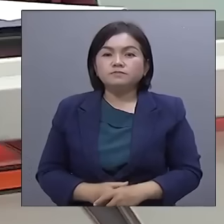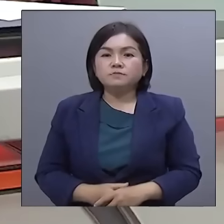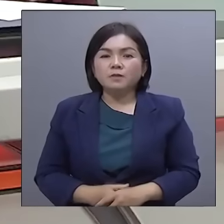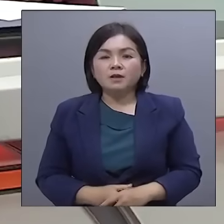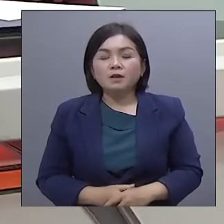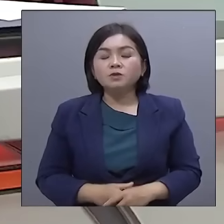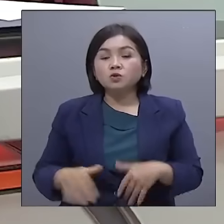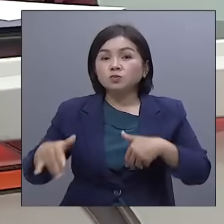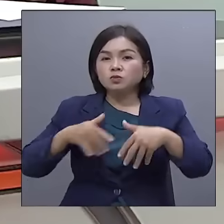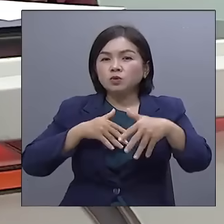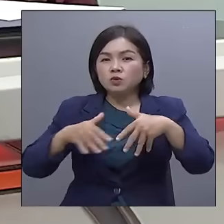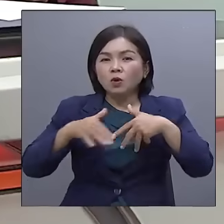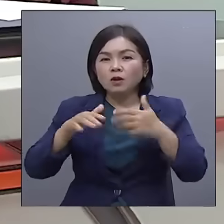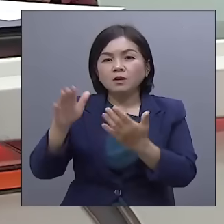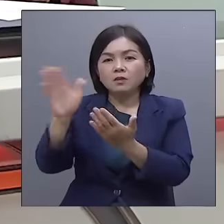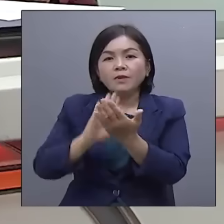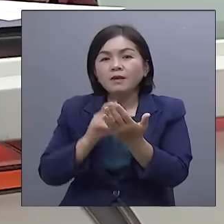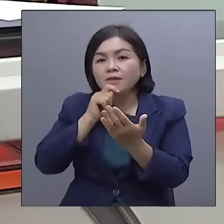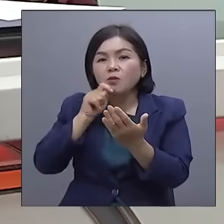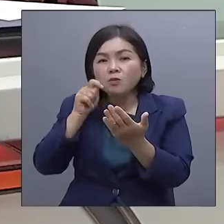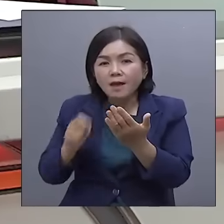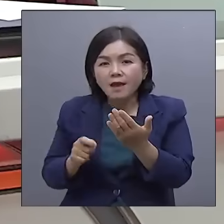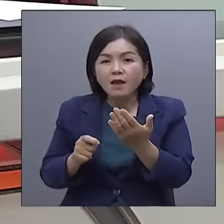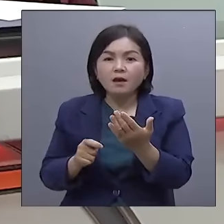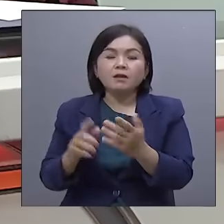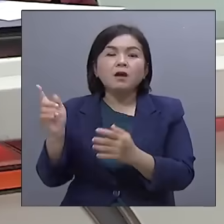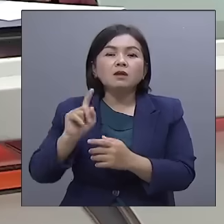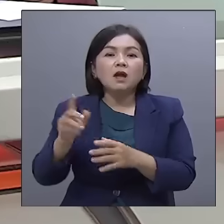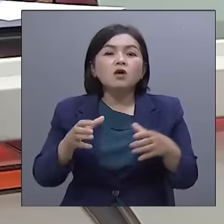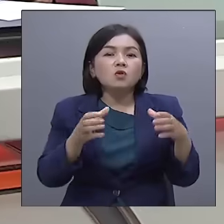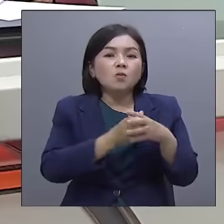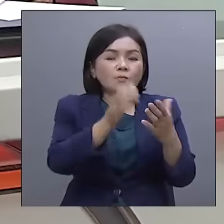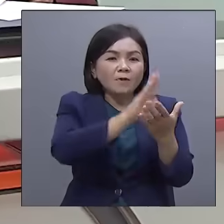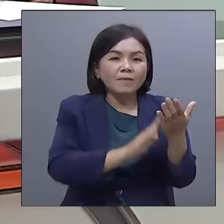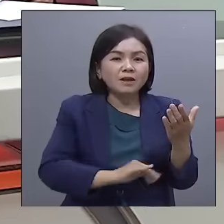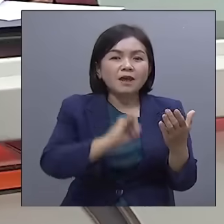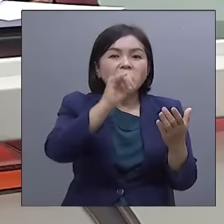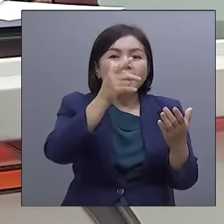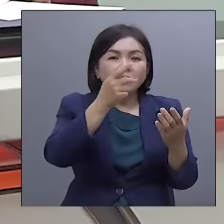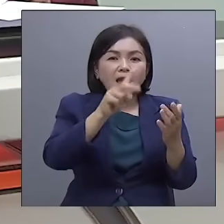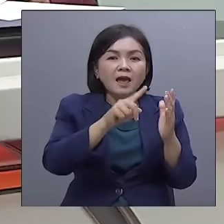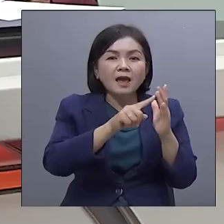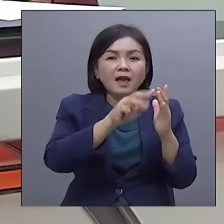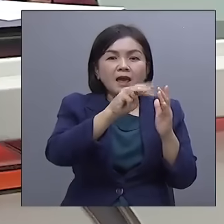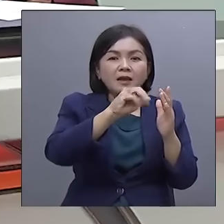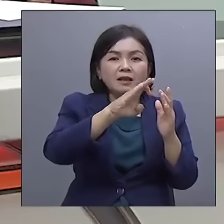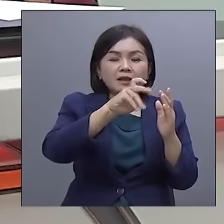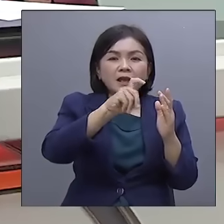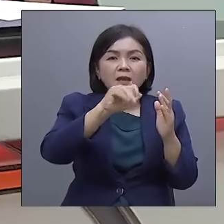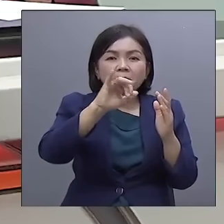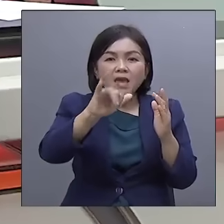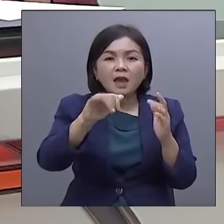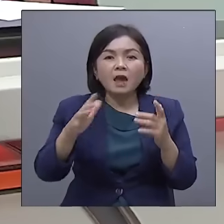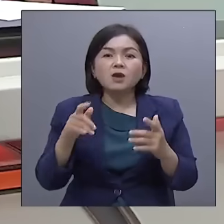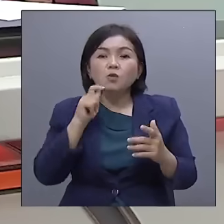คุณผู้ชมนับตั้งแต่ยูเครนเปิดปฏิบัติการโจมตีโต้กลับใครเมียถูกจับตามองในฐานะที่เป็นดินแดนที่ยูเครนต้องการจะยึดคืน